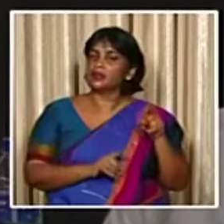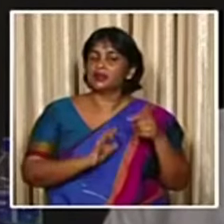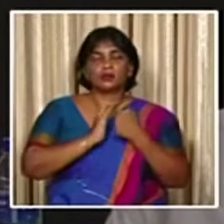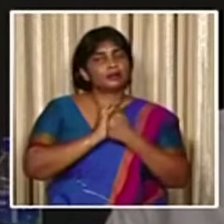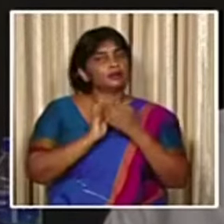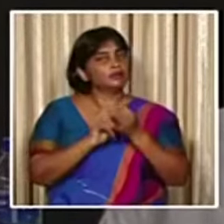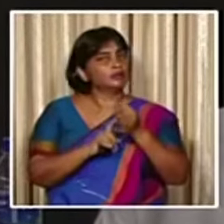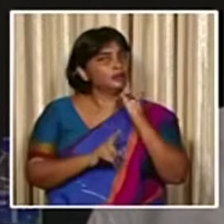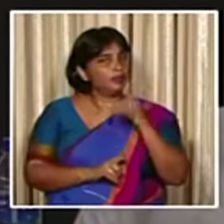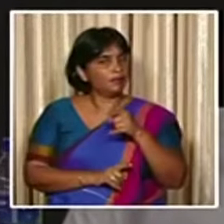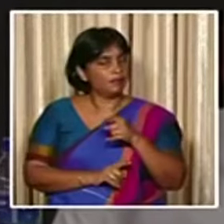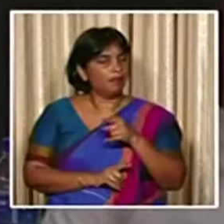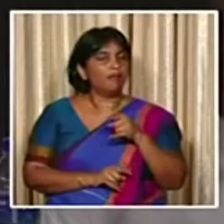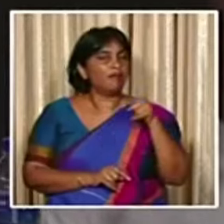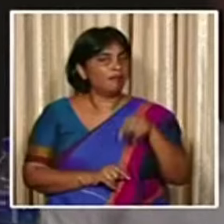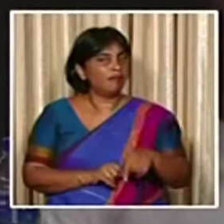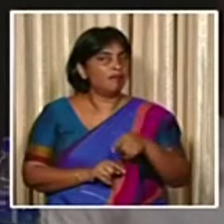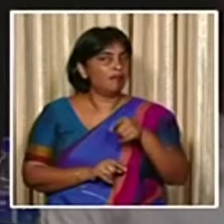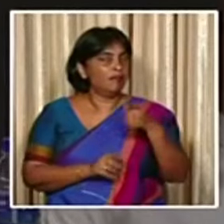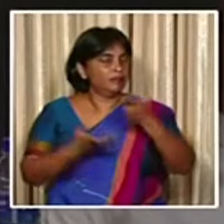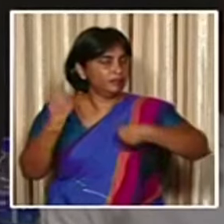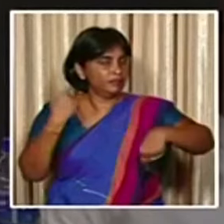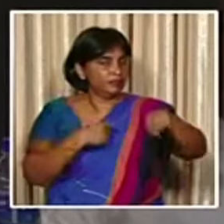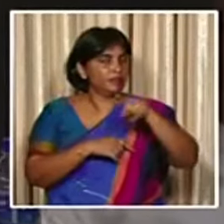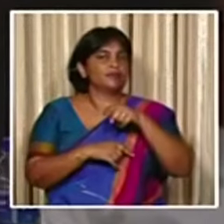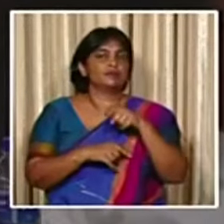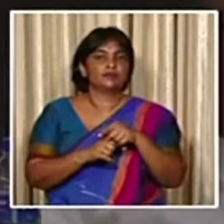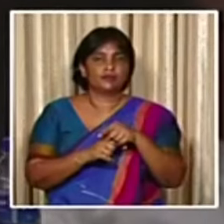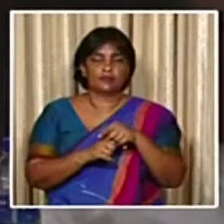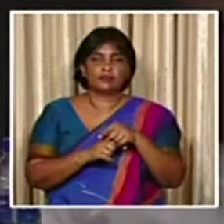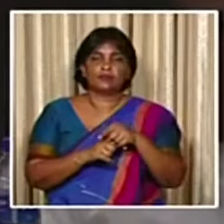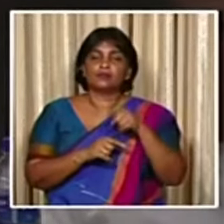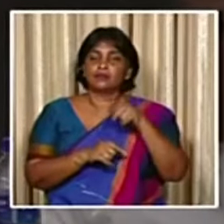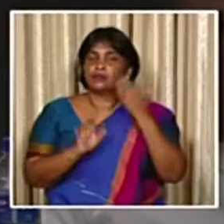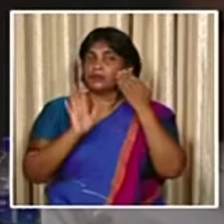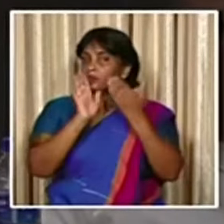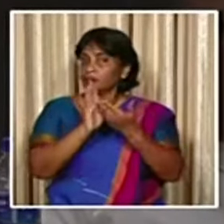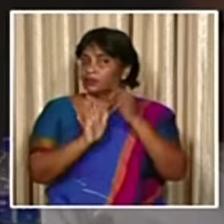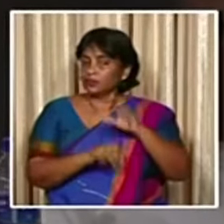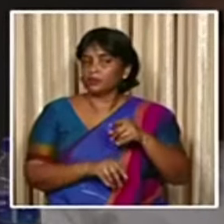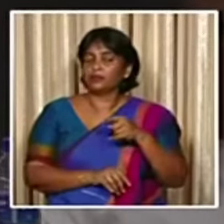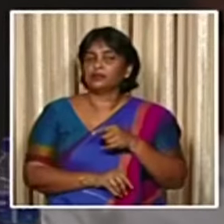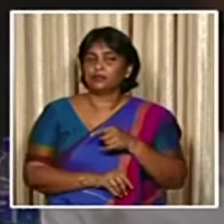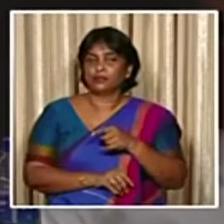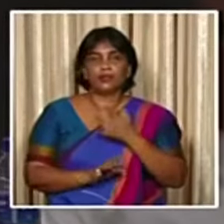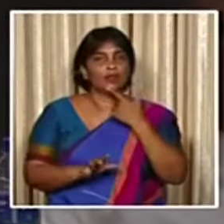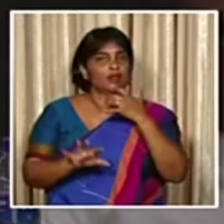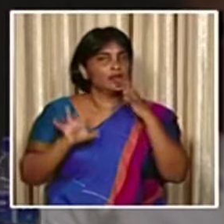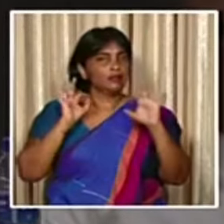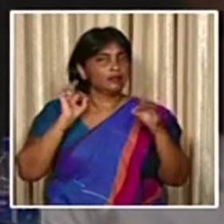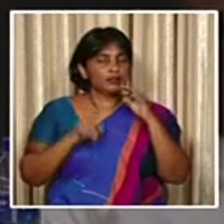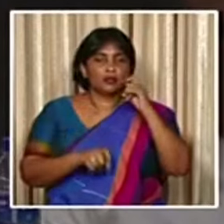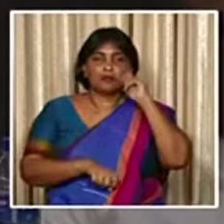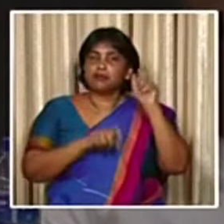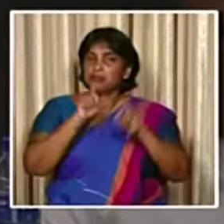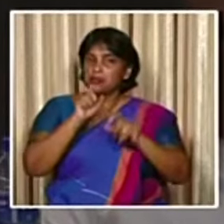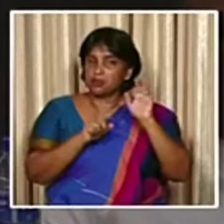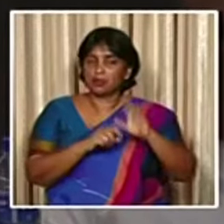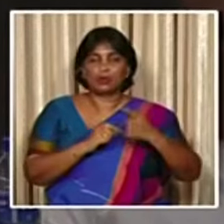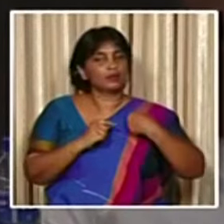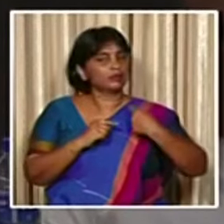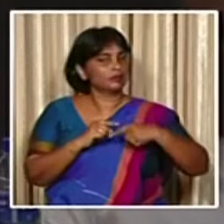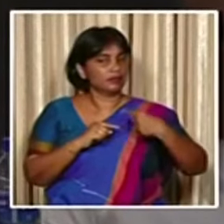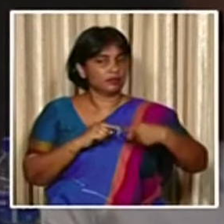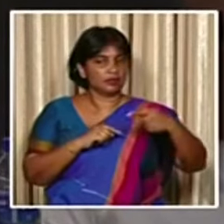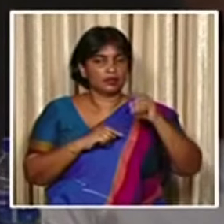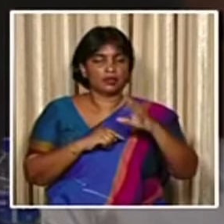ගරු සභාපතිතුමනි, දැන් මෙතුමලා මේ ඉදිරිපත් කරේ වතුකම්කරු ජනතාවට